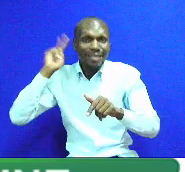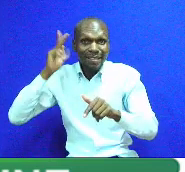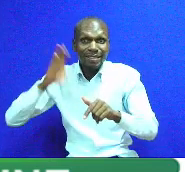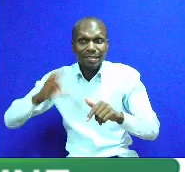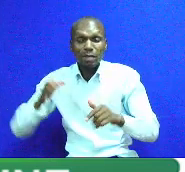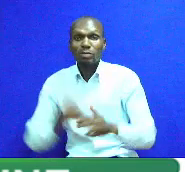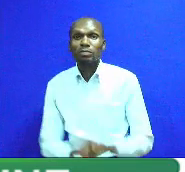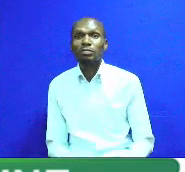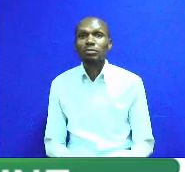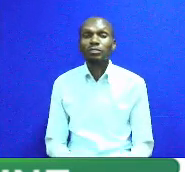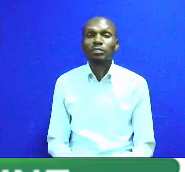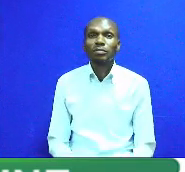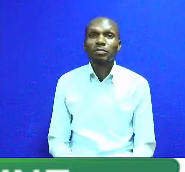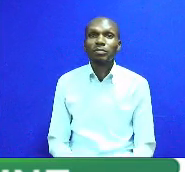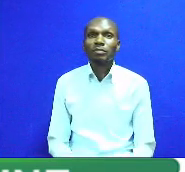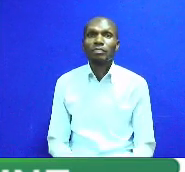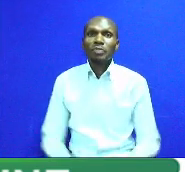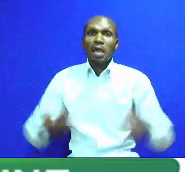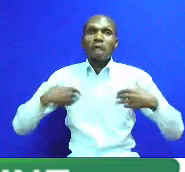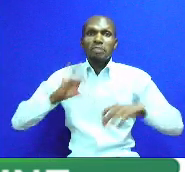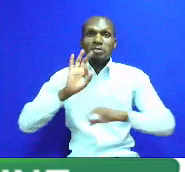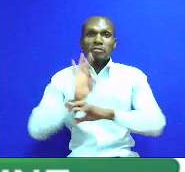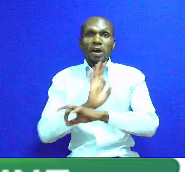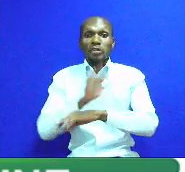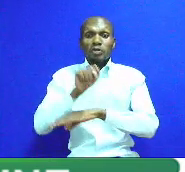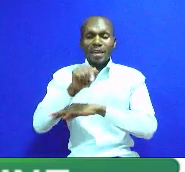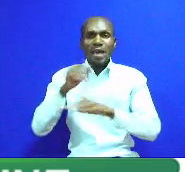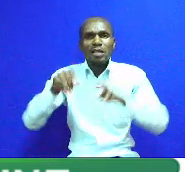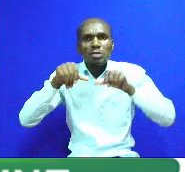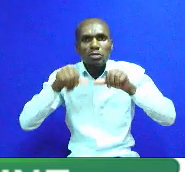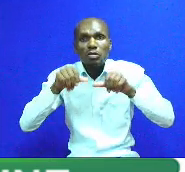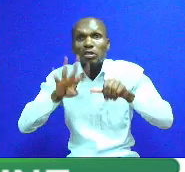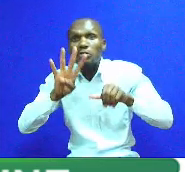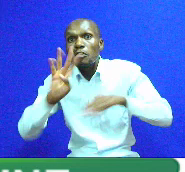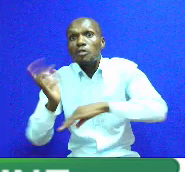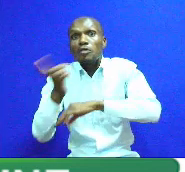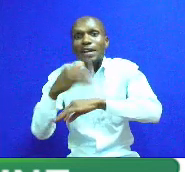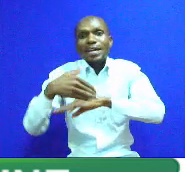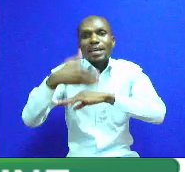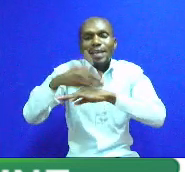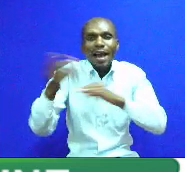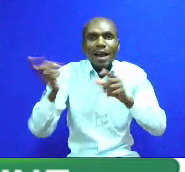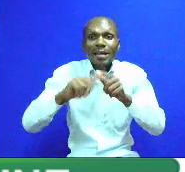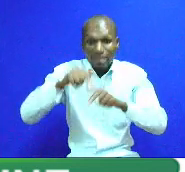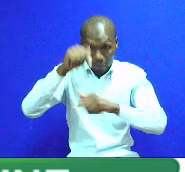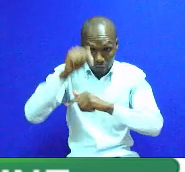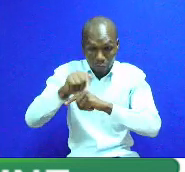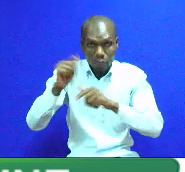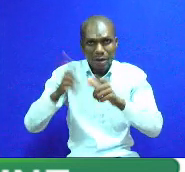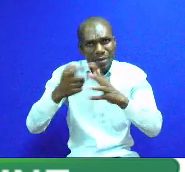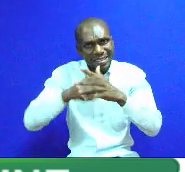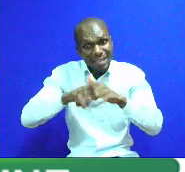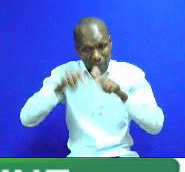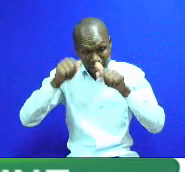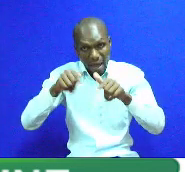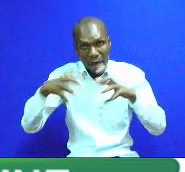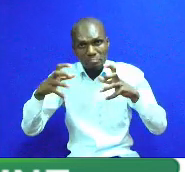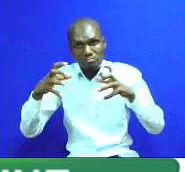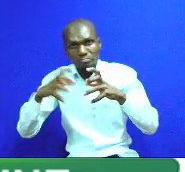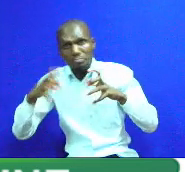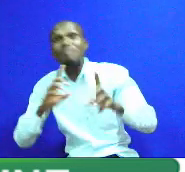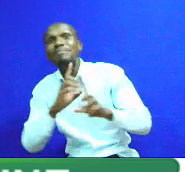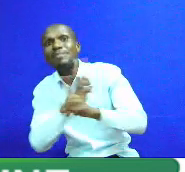obosongo leo tuko na warsha kubwa hapa ambayo itaendelea kwa siku 4 na leo tumeanza na makundi